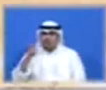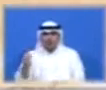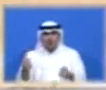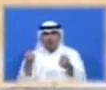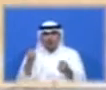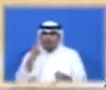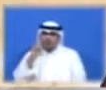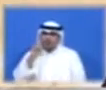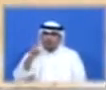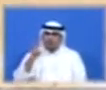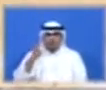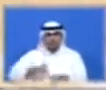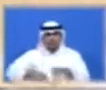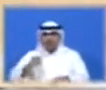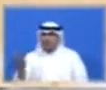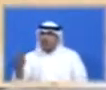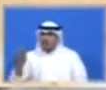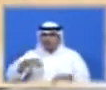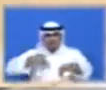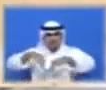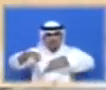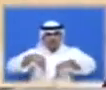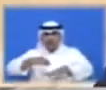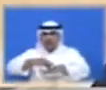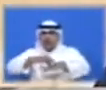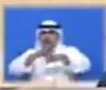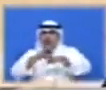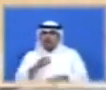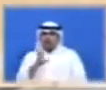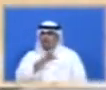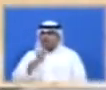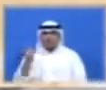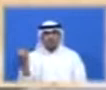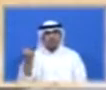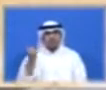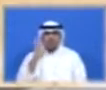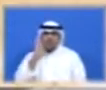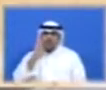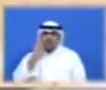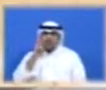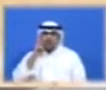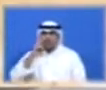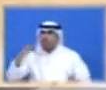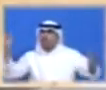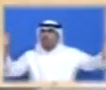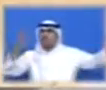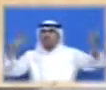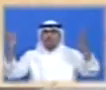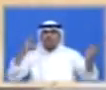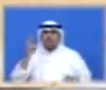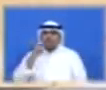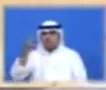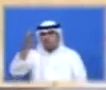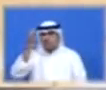ممكن تضر المارة، تضر المتواجدين، تضر كذلك تلوث الجو. فإحنا حطينا